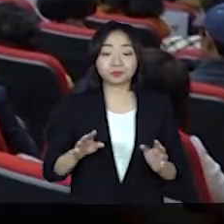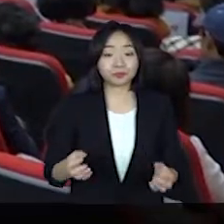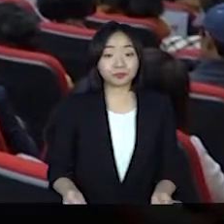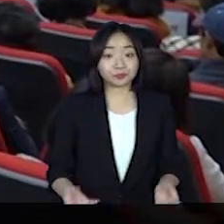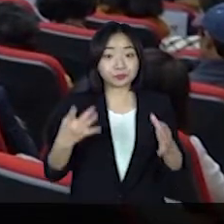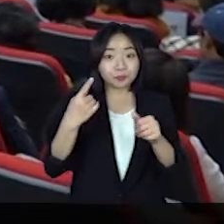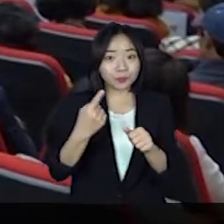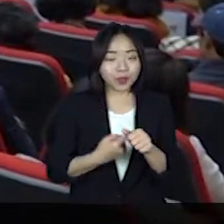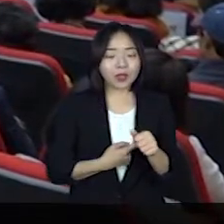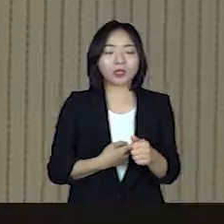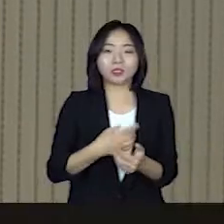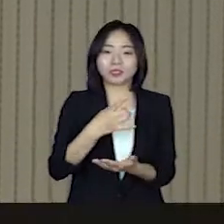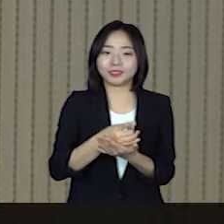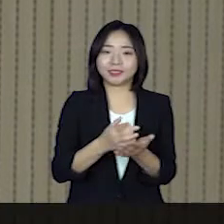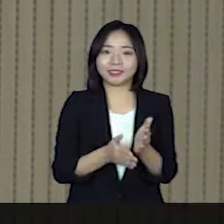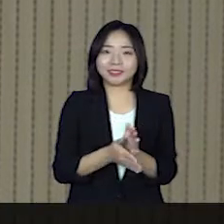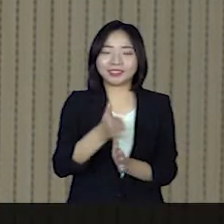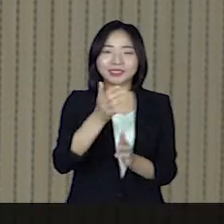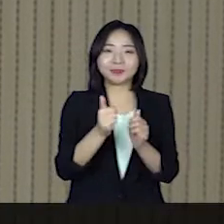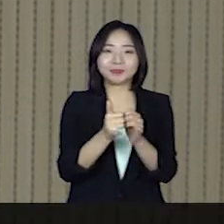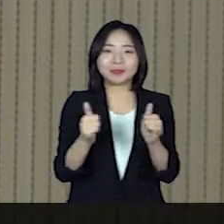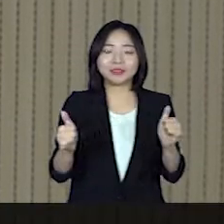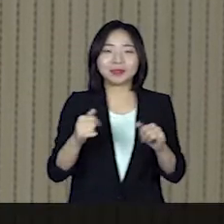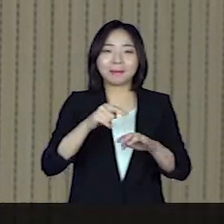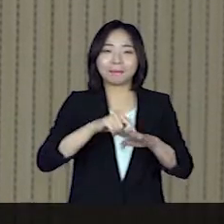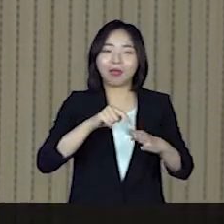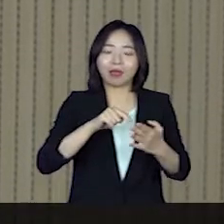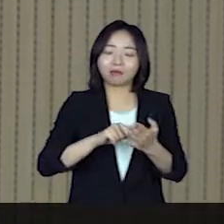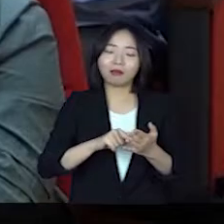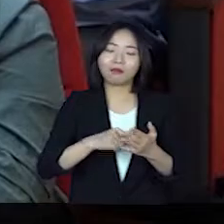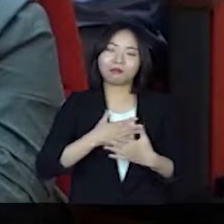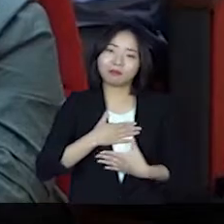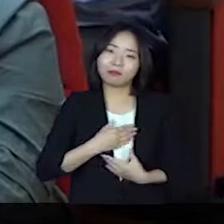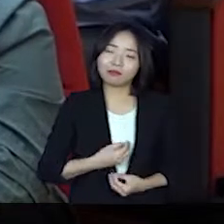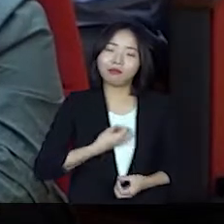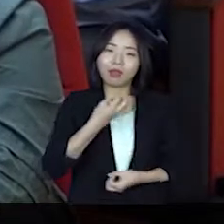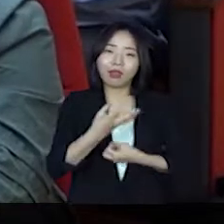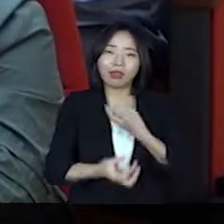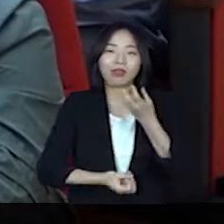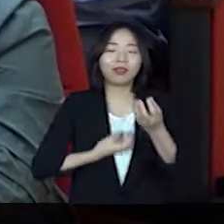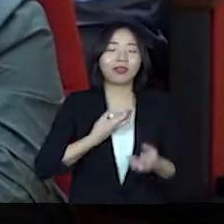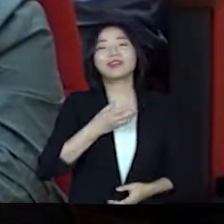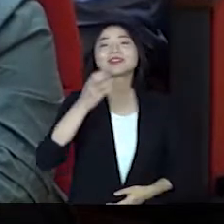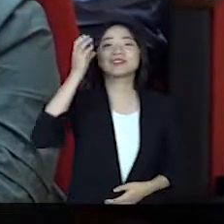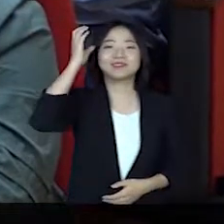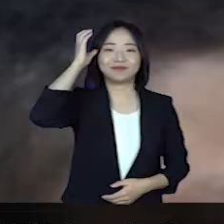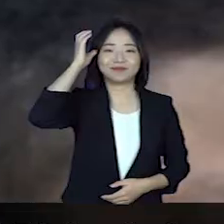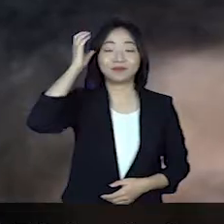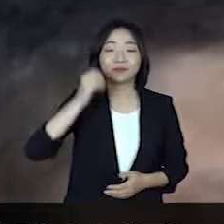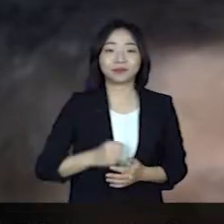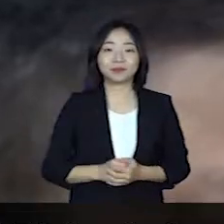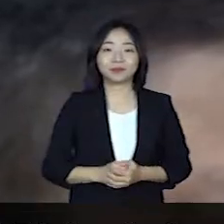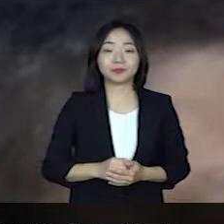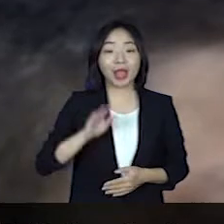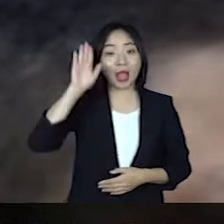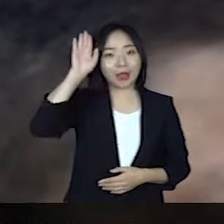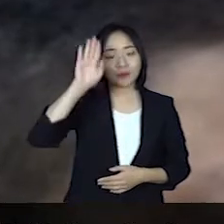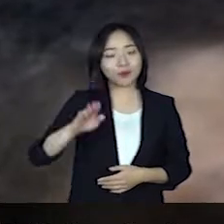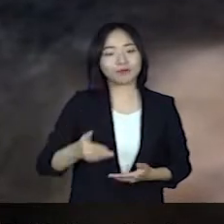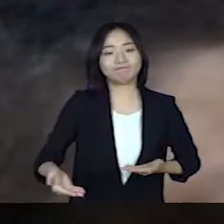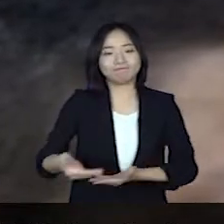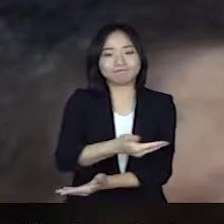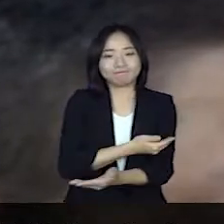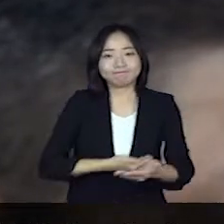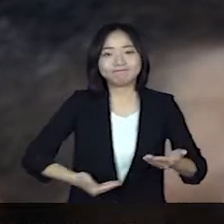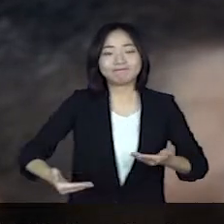이번 행사를 통해 천안시는 시민들이 마음의 문제를 편안하게 이야기하는 시간이 되었길 기대한다며 앞으로도 함께